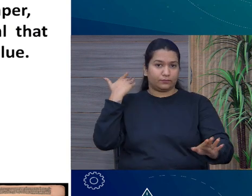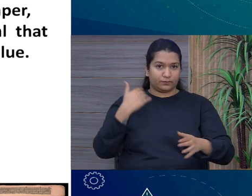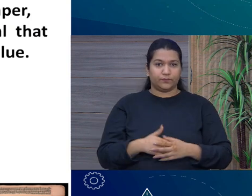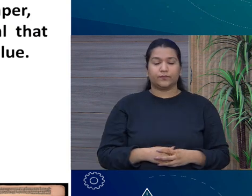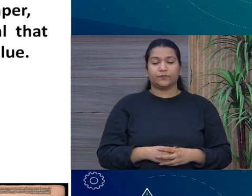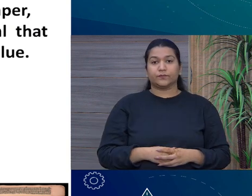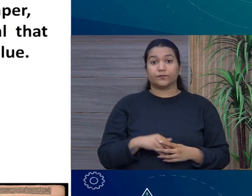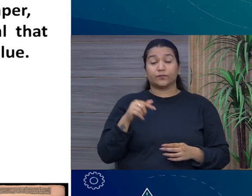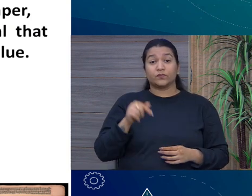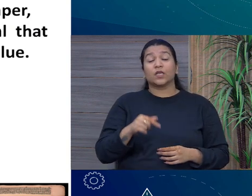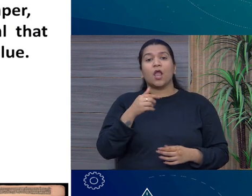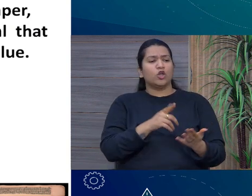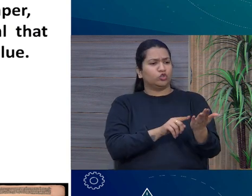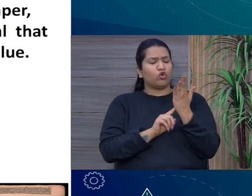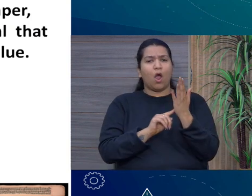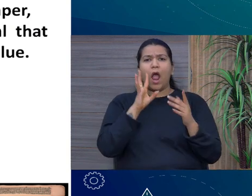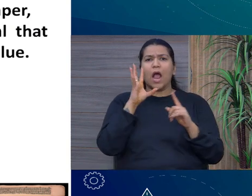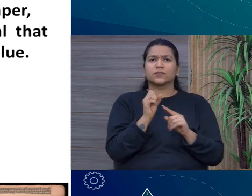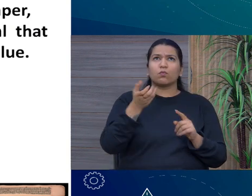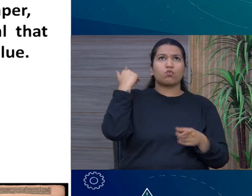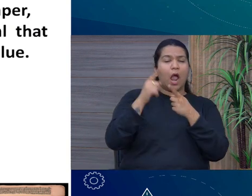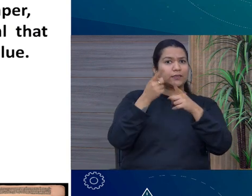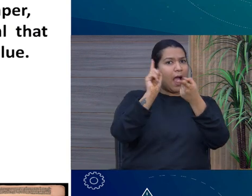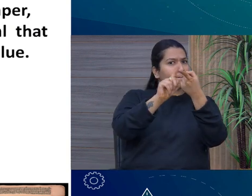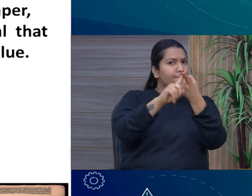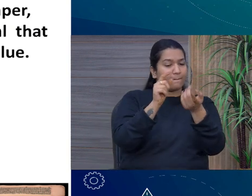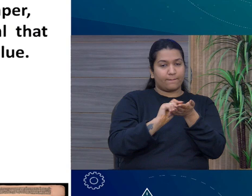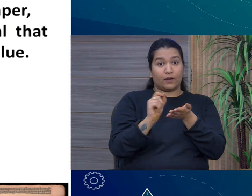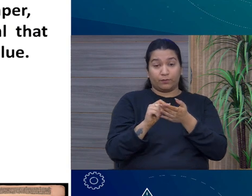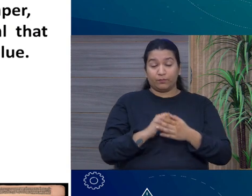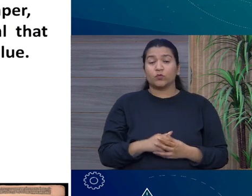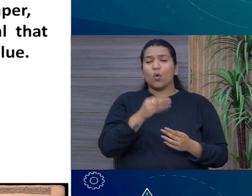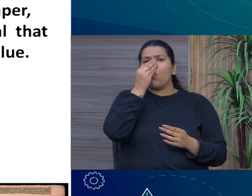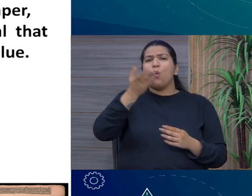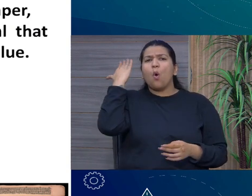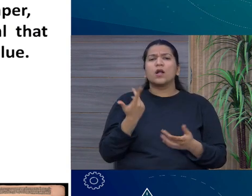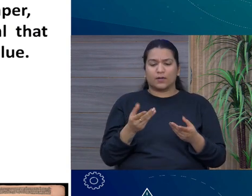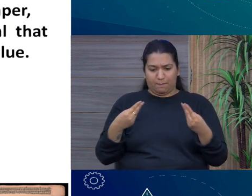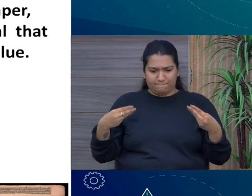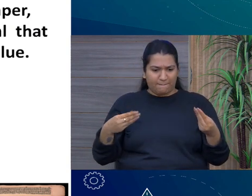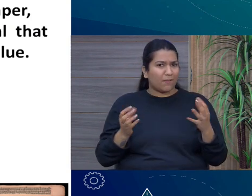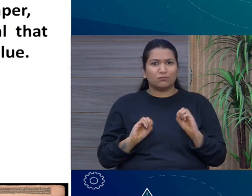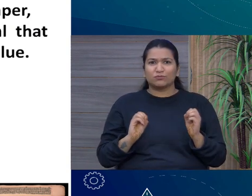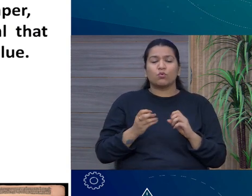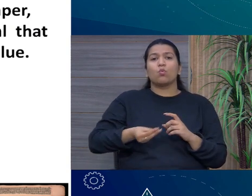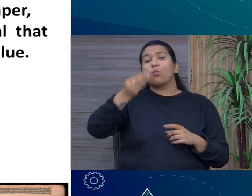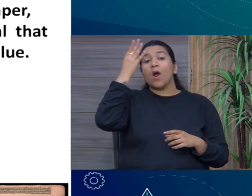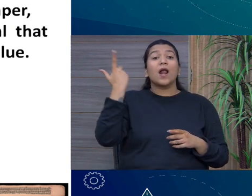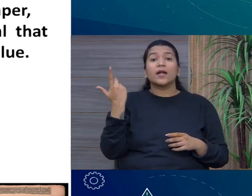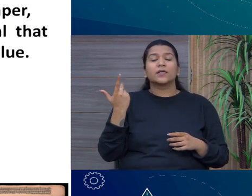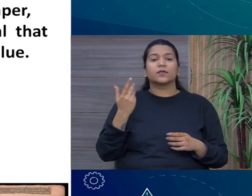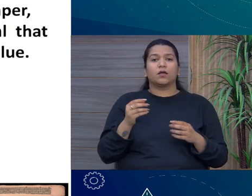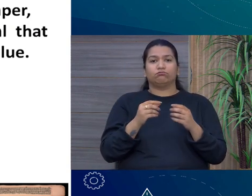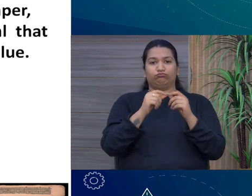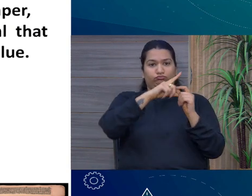ये एक्सप्रेशन का एक तरीका होता था और मोस्टली ये पाम लीव्स के ऊपर किया जाता था पहले, क्योंकि नेचुरल चीज़ें ही यूज़ की जाती थी।